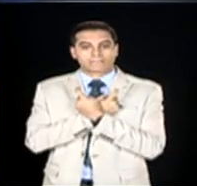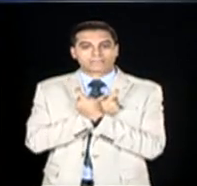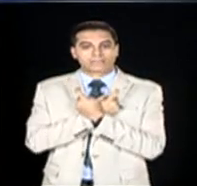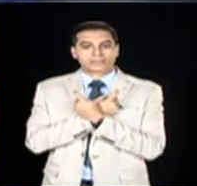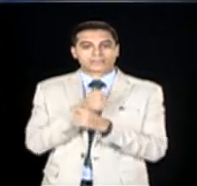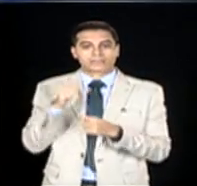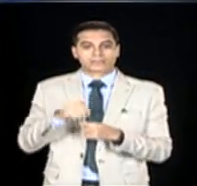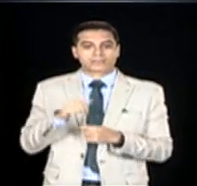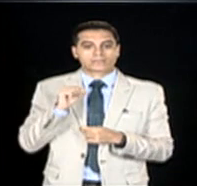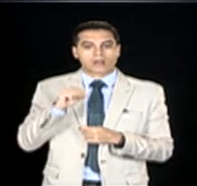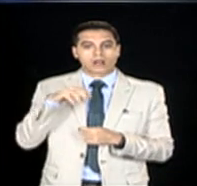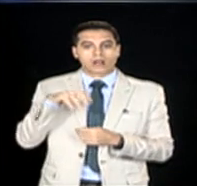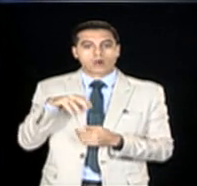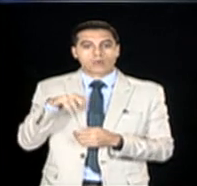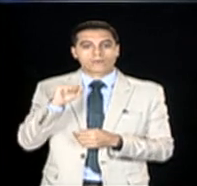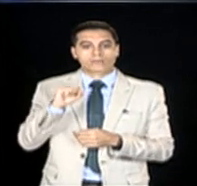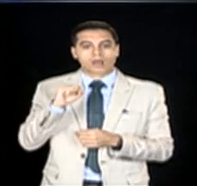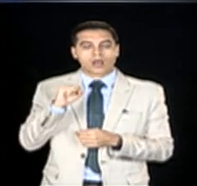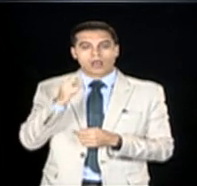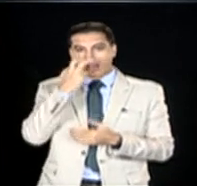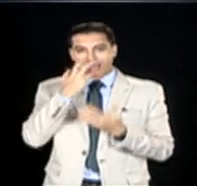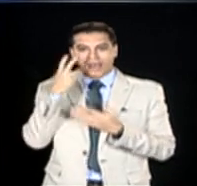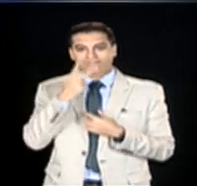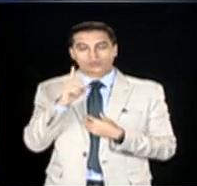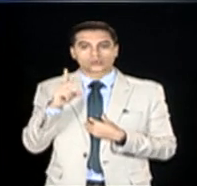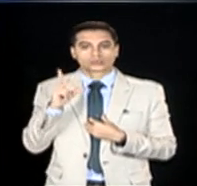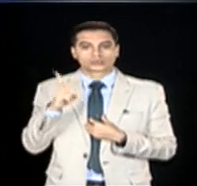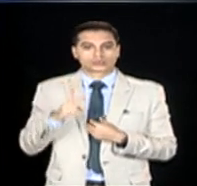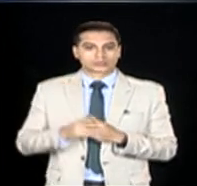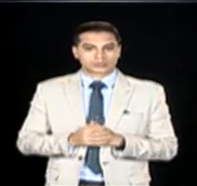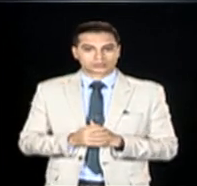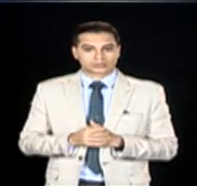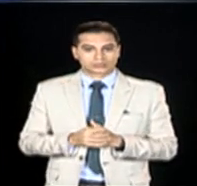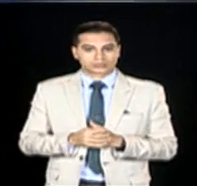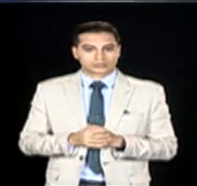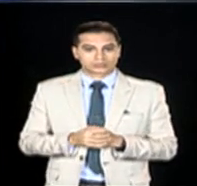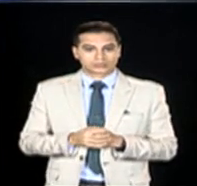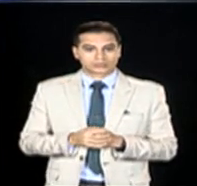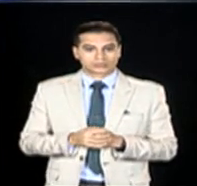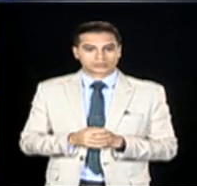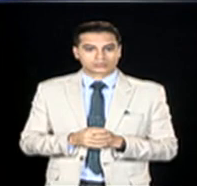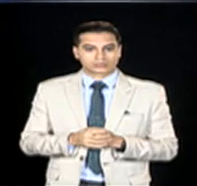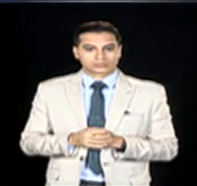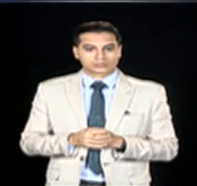في المتحف القومي للحضارة عام 2021؟